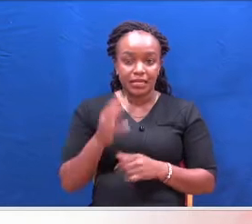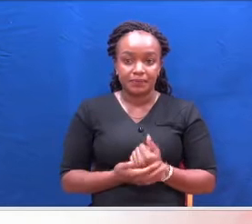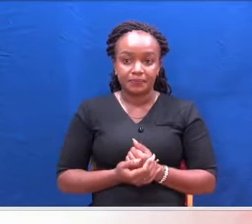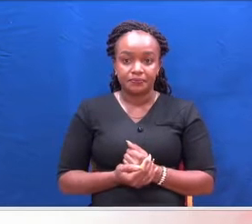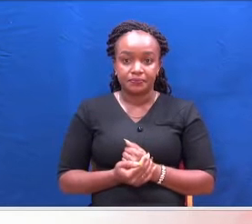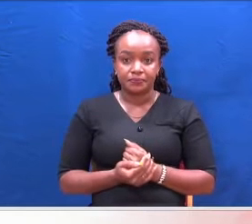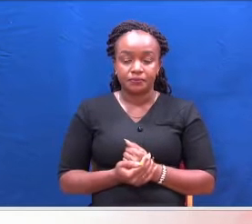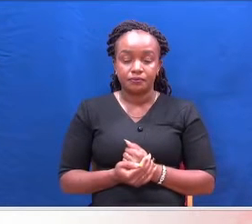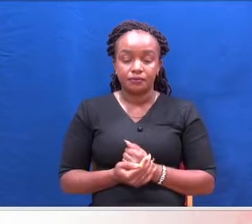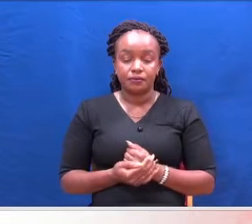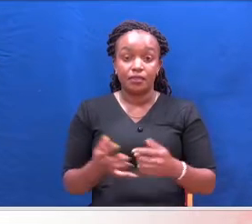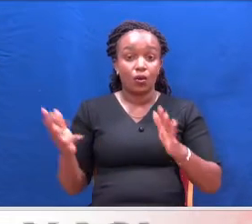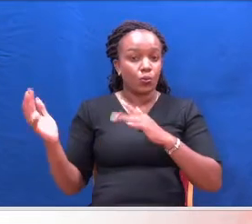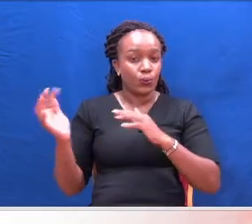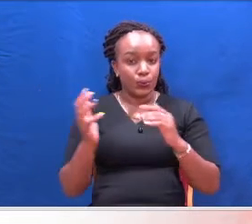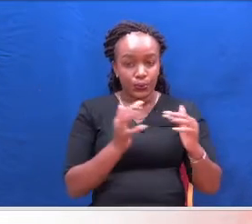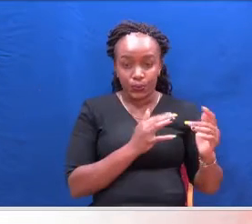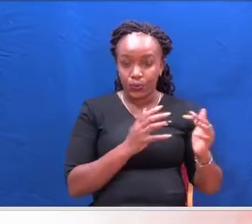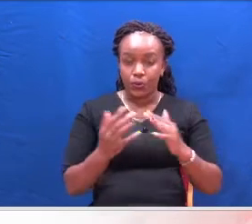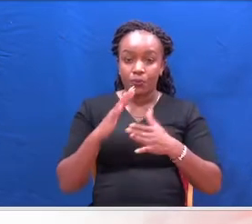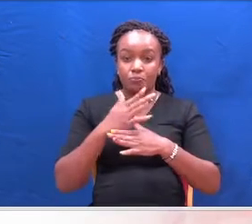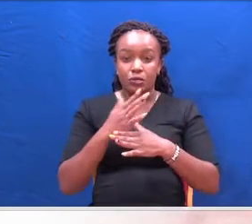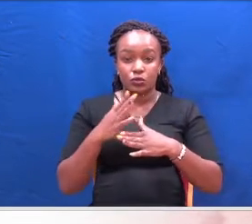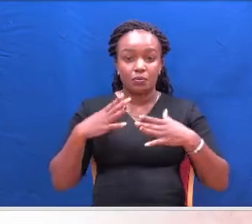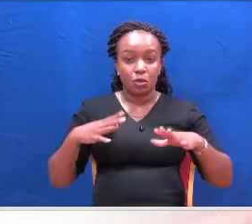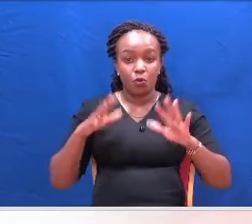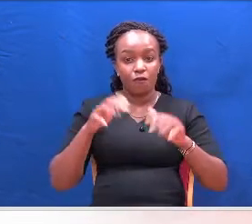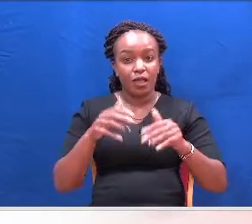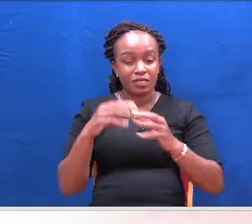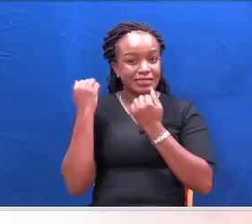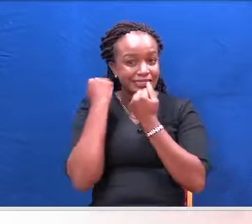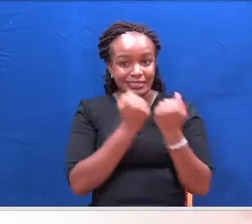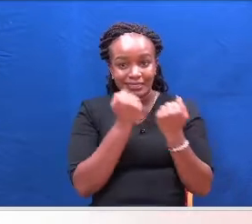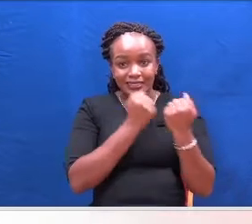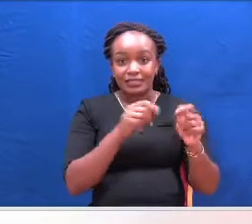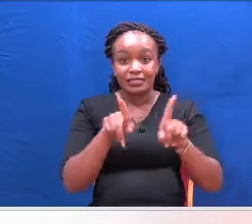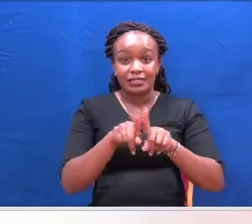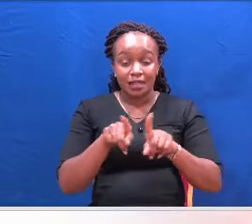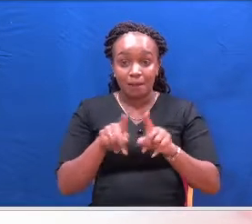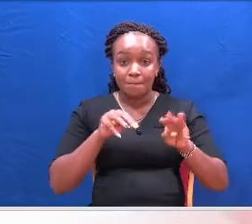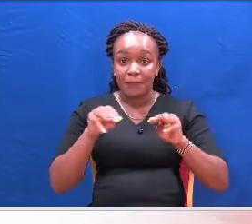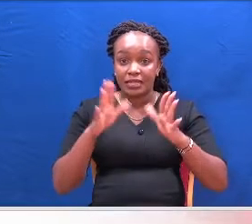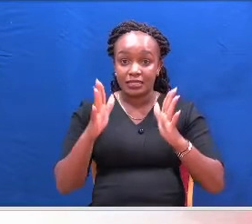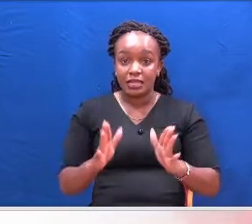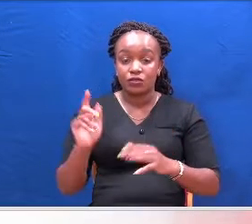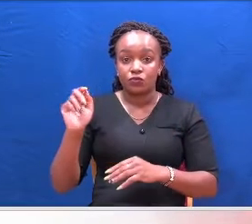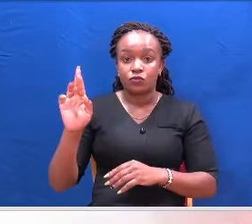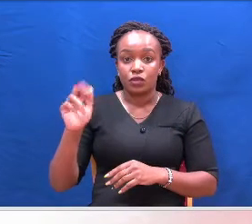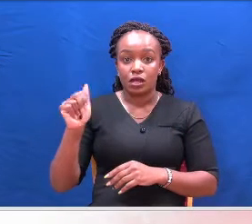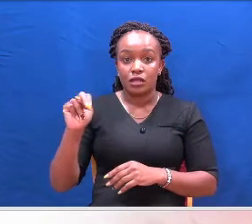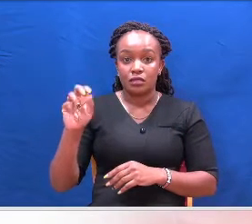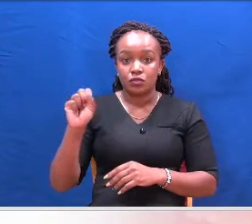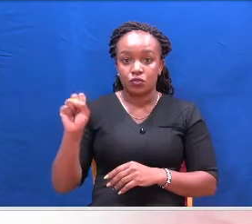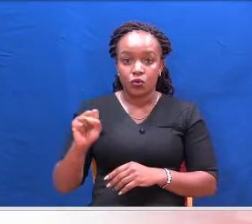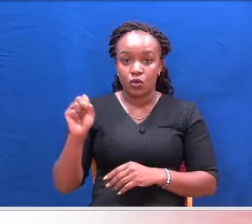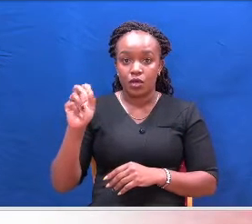Mgogoro unaoshuhudiwa baina ya wakulima wa miwa na usimamizi wa kampuni ya sukari ya Nzoia katika kaunti ya Bungoma